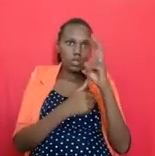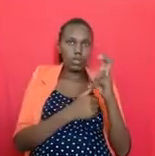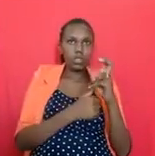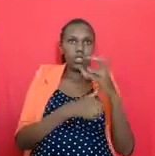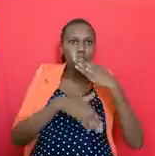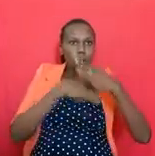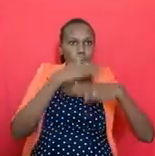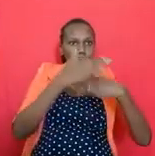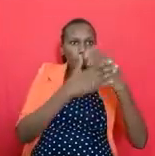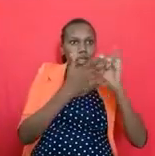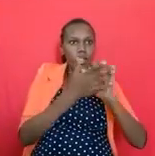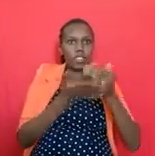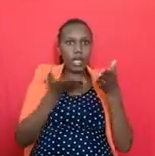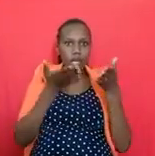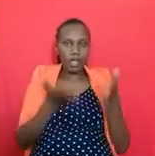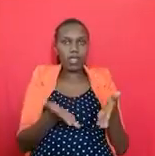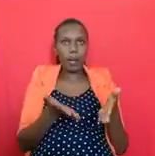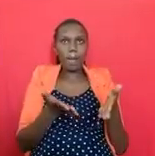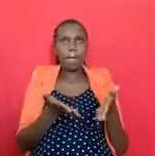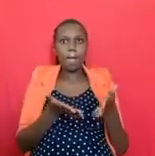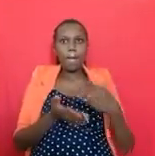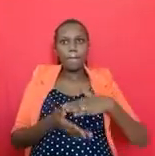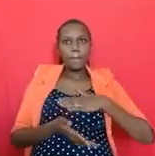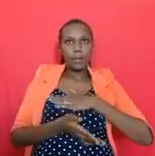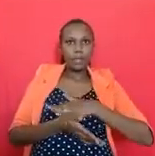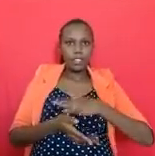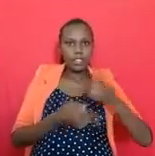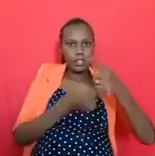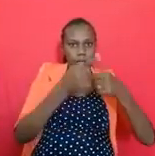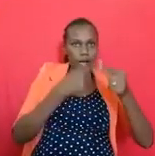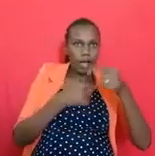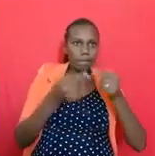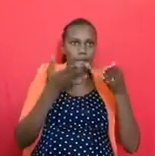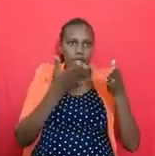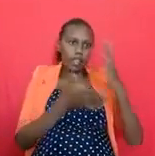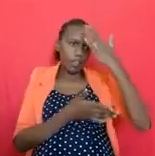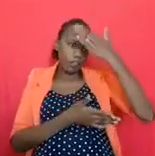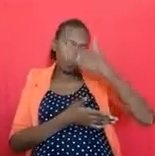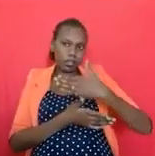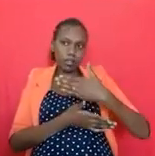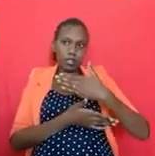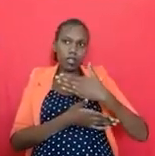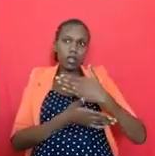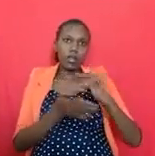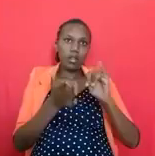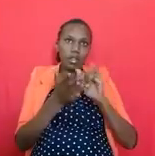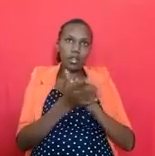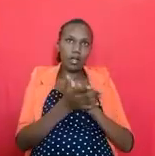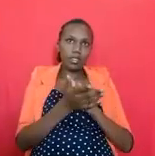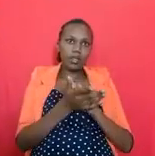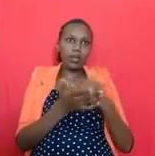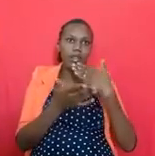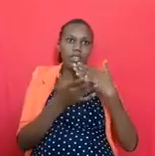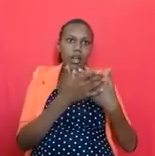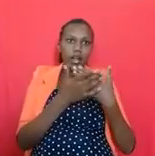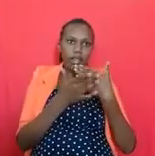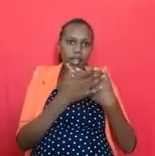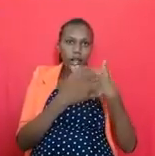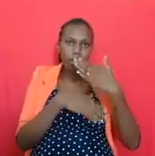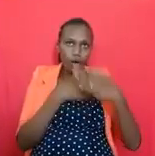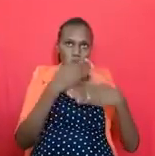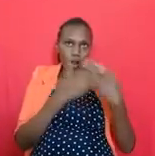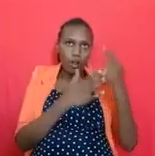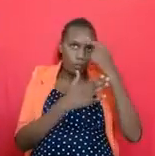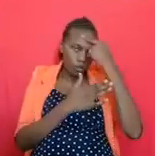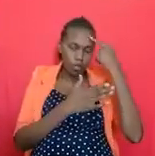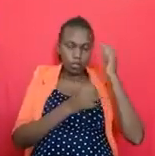2019-2020. Aria othe meguku metikire moke haha mbere nigetha tumucokerie ngatho ni undu wa